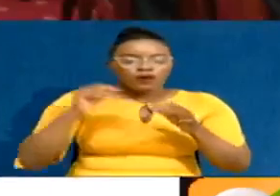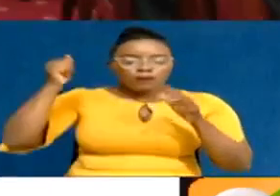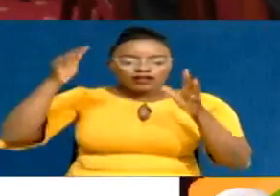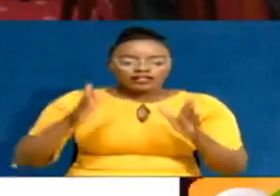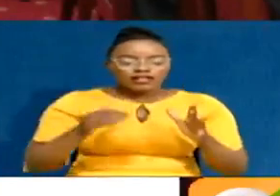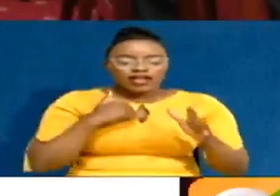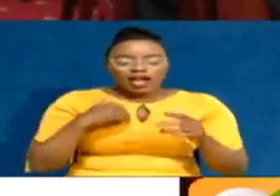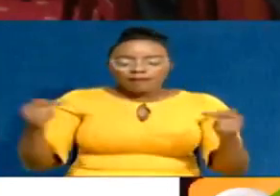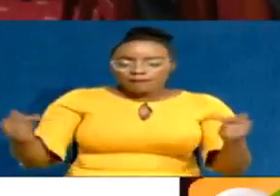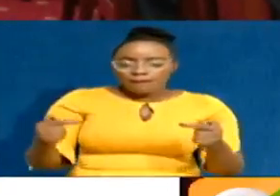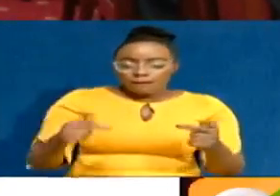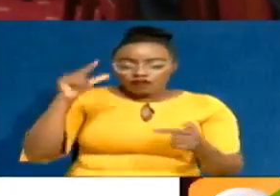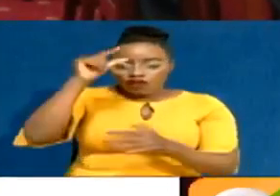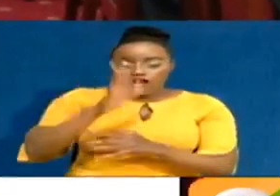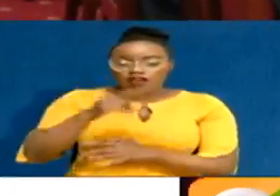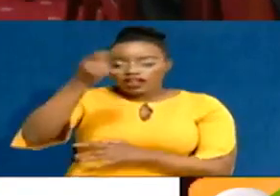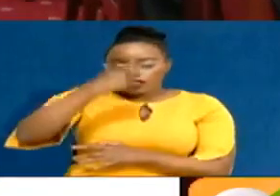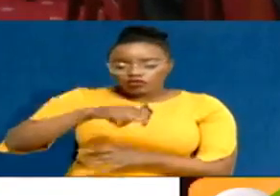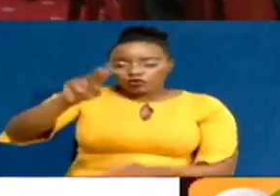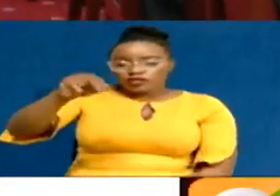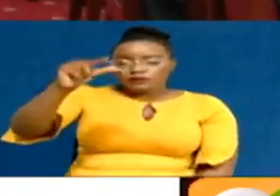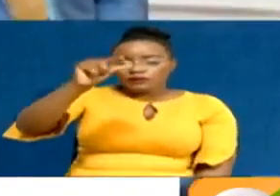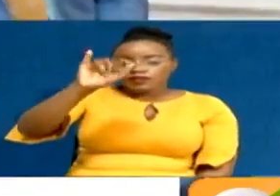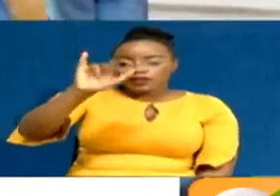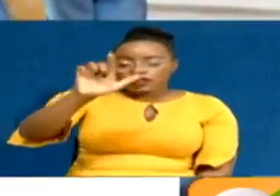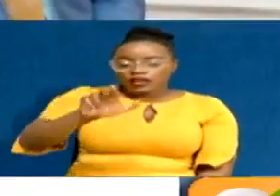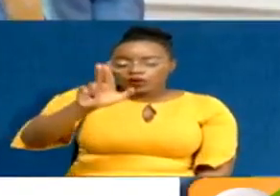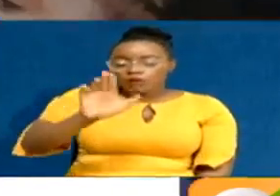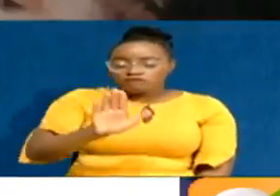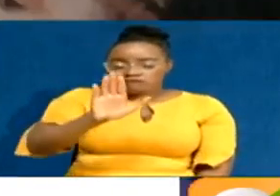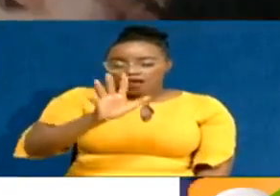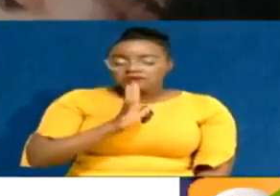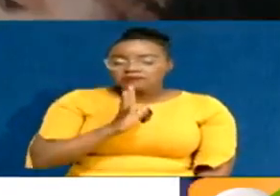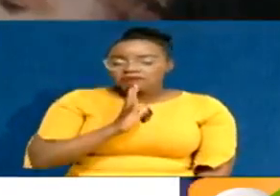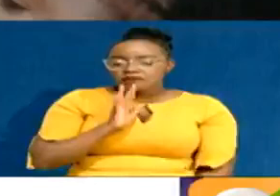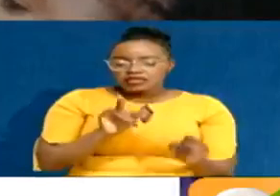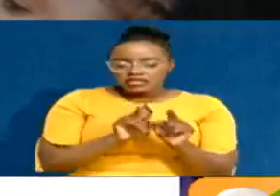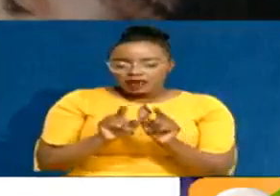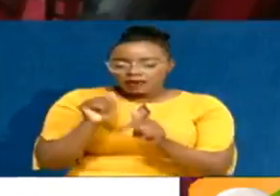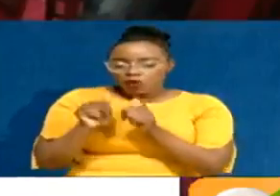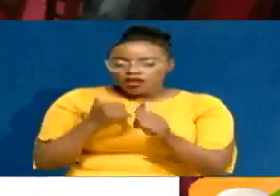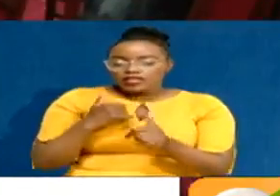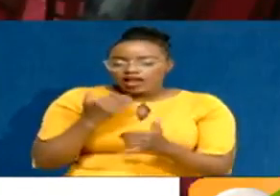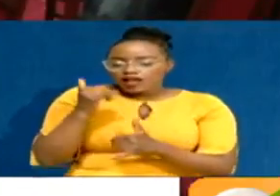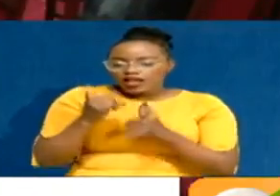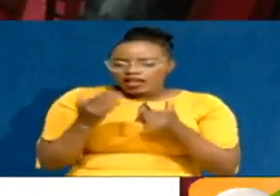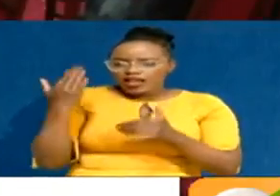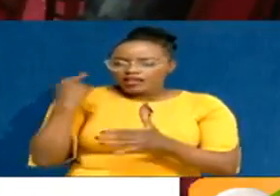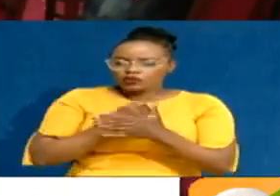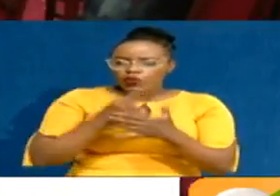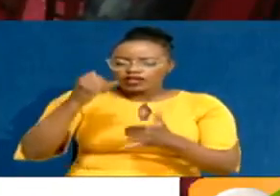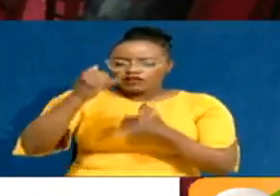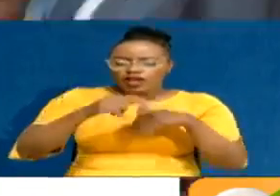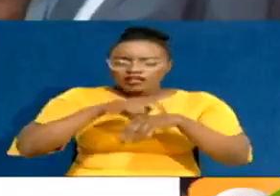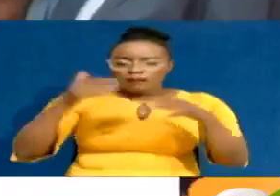wanasiasa zikichochewa na kauli ya gavana wa Kitui Charity Ngilu, matamshi yake yakiwa sawa na yale aliyotoa mwishoni mwa juma